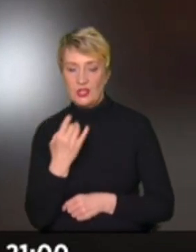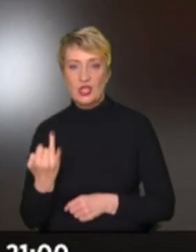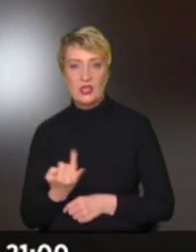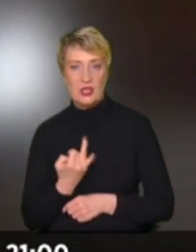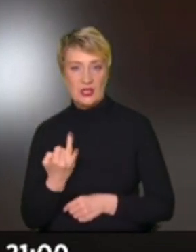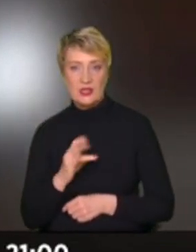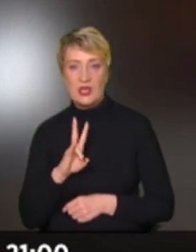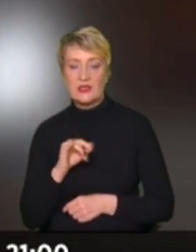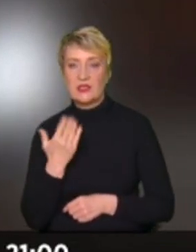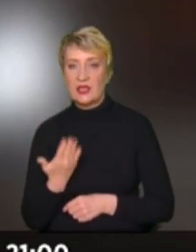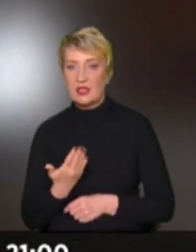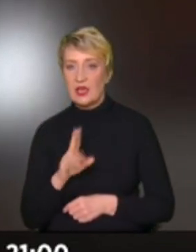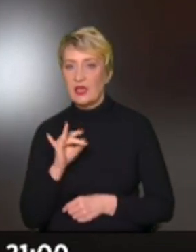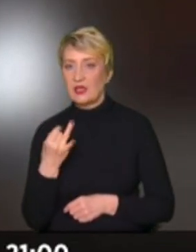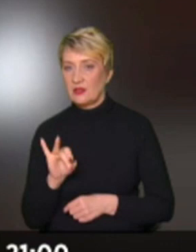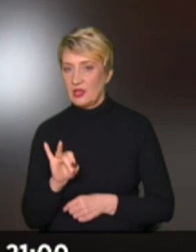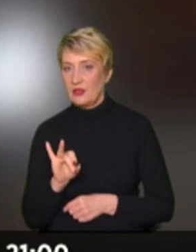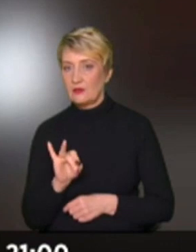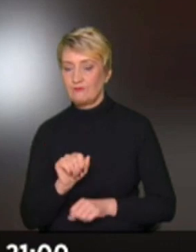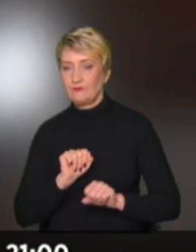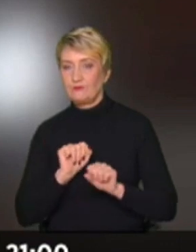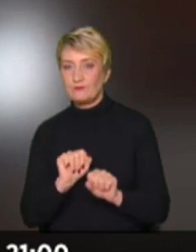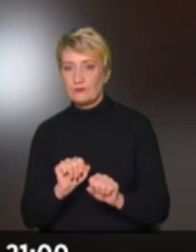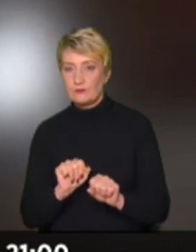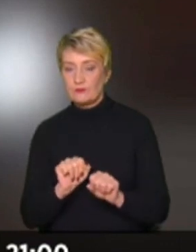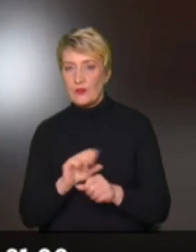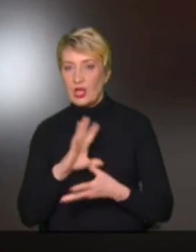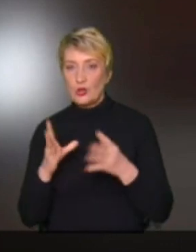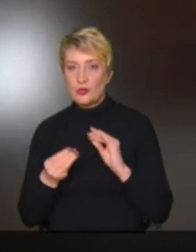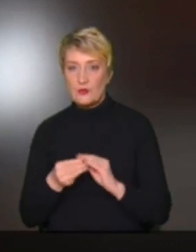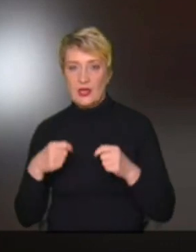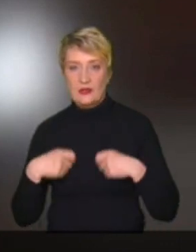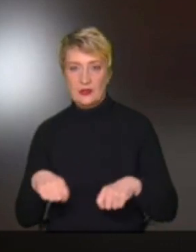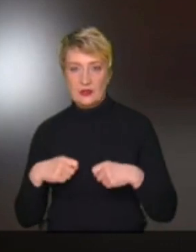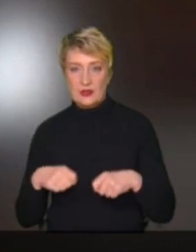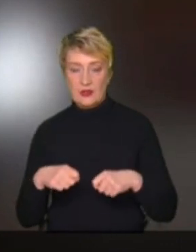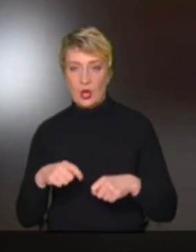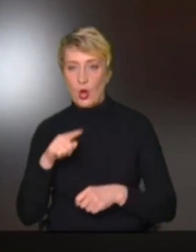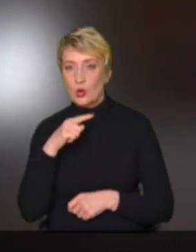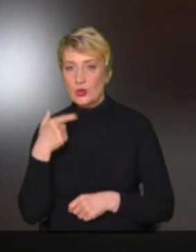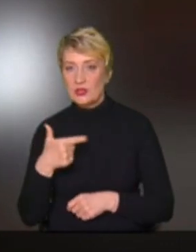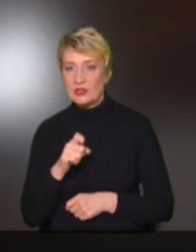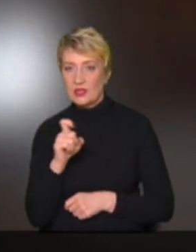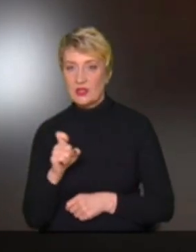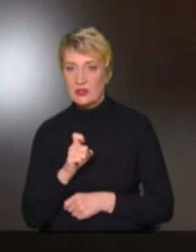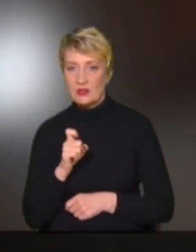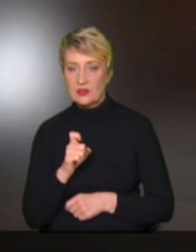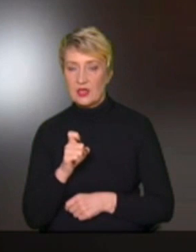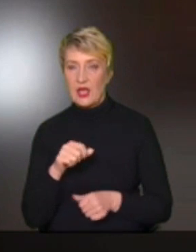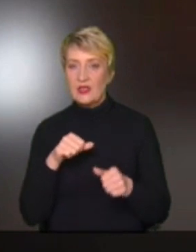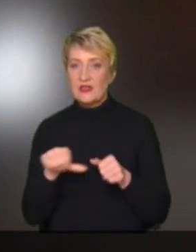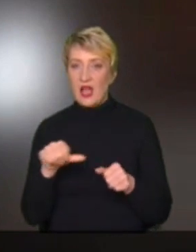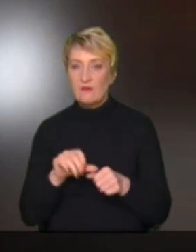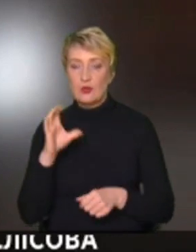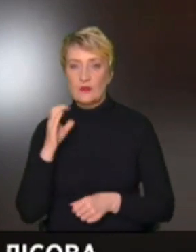І оскільки вона виступає ключовим імпортером саме російського газу, та нафти, то для неї